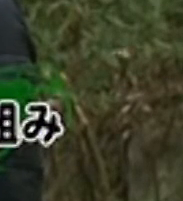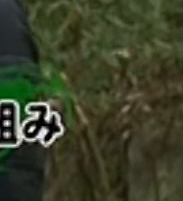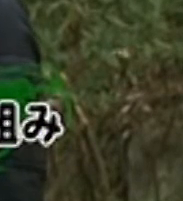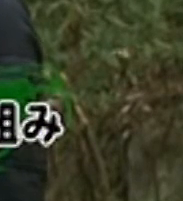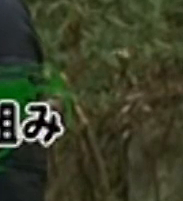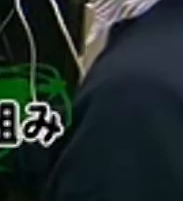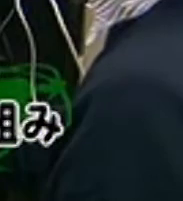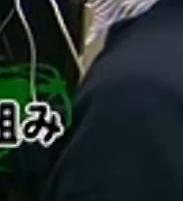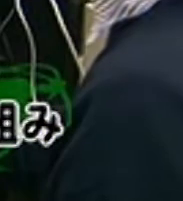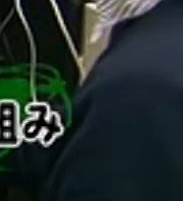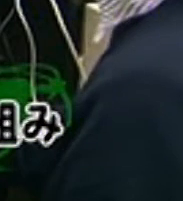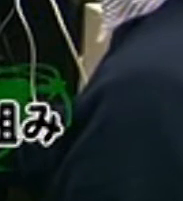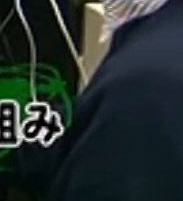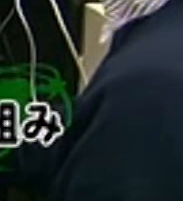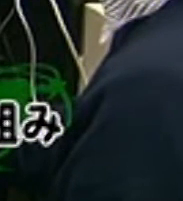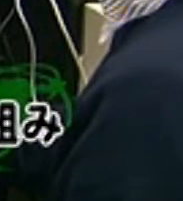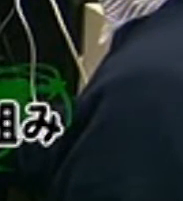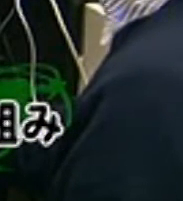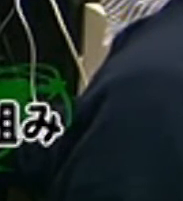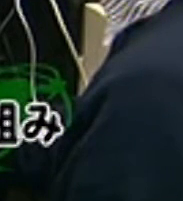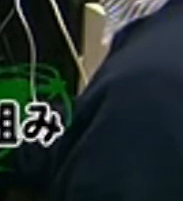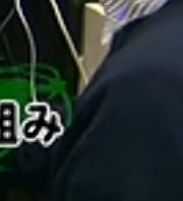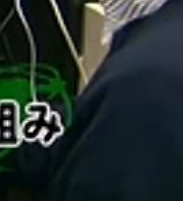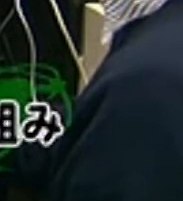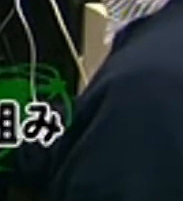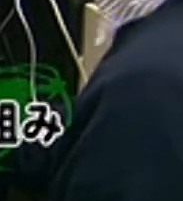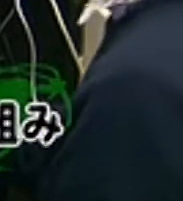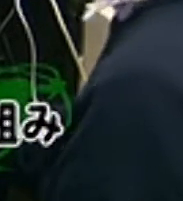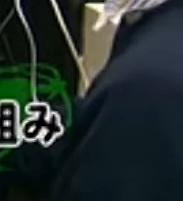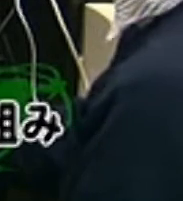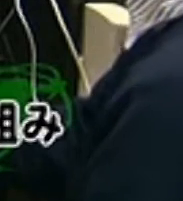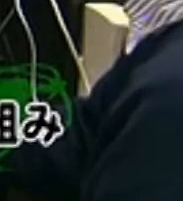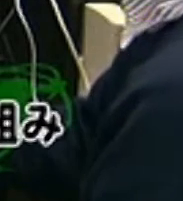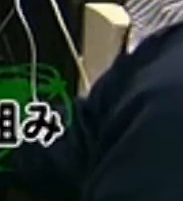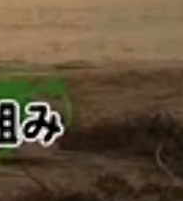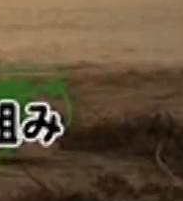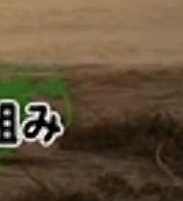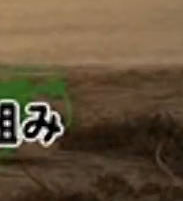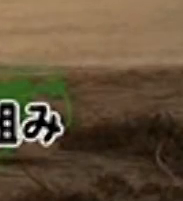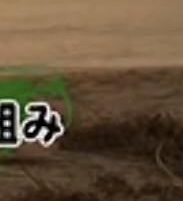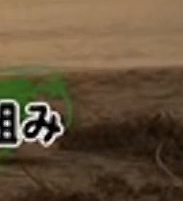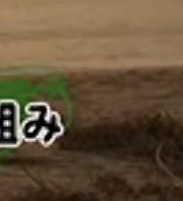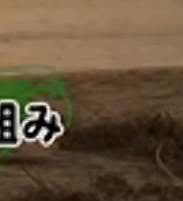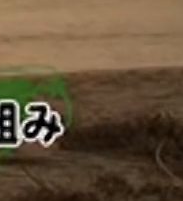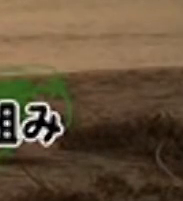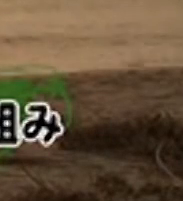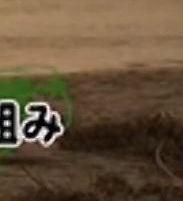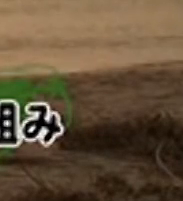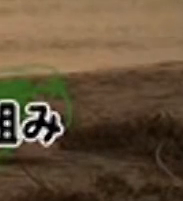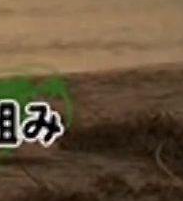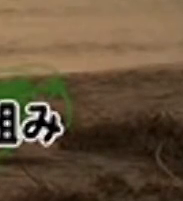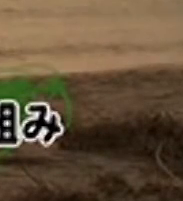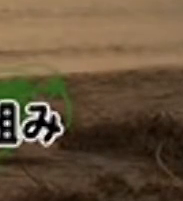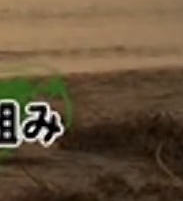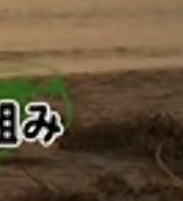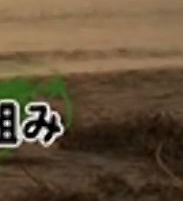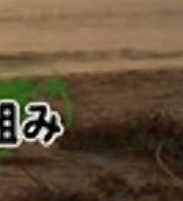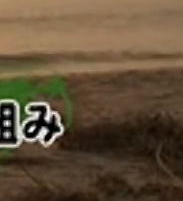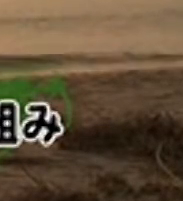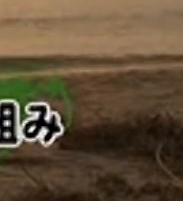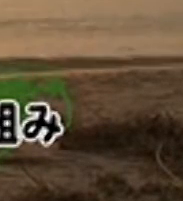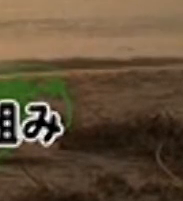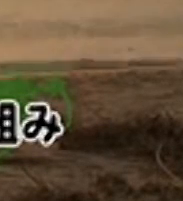和歌山市の広報番組、我が町和歌山。はじめは和歌山市 PR 動画制作の取り組みについて、